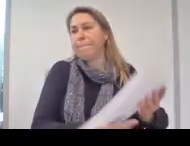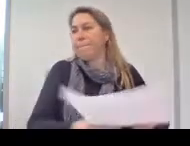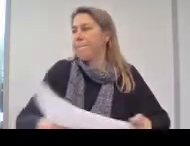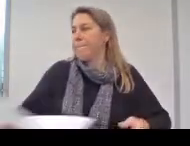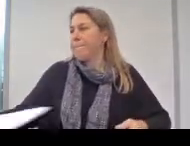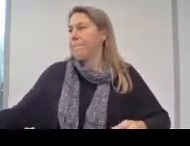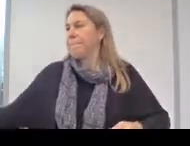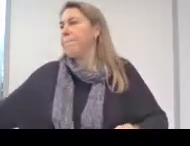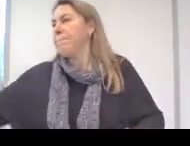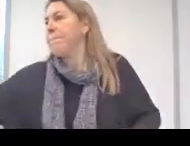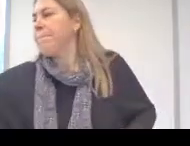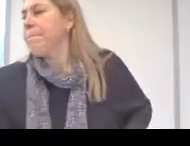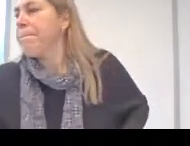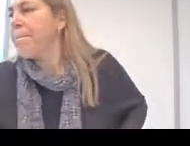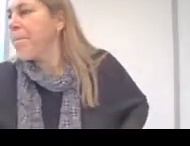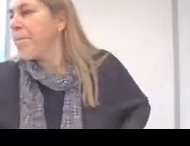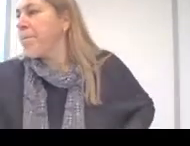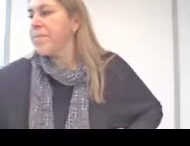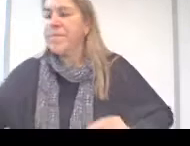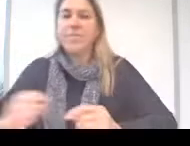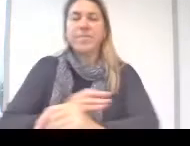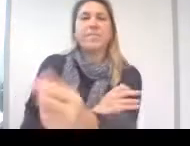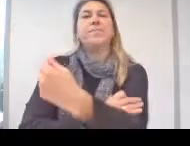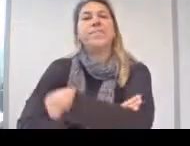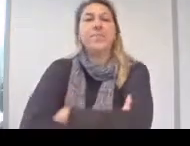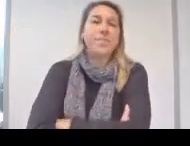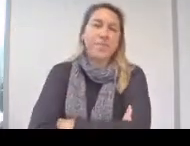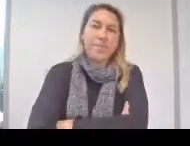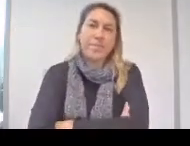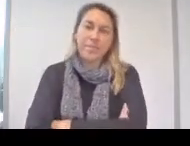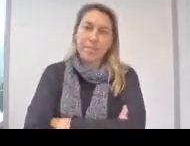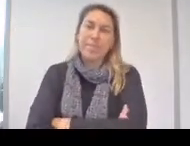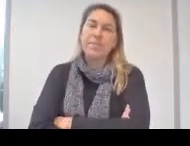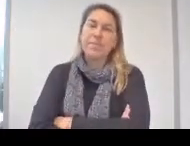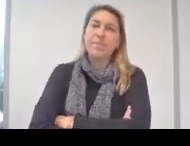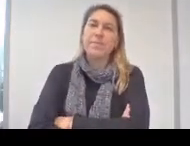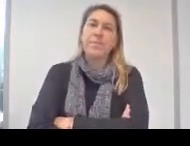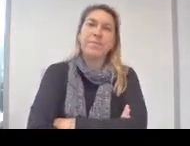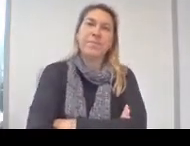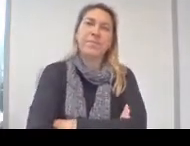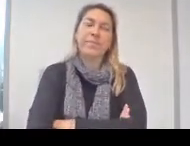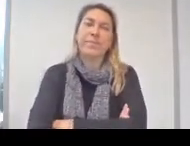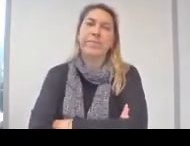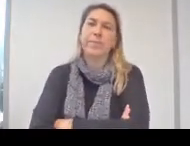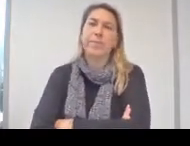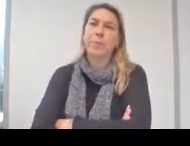des responsables d'entretien, des responsables d'espace vert, peu importe. On a les différents métiers et ce n'est pas exhaustif. En